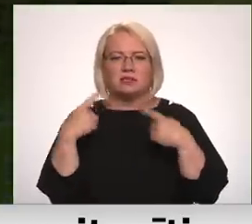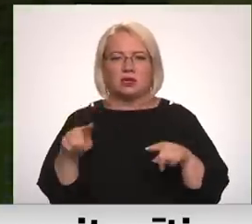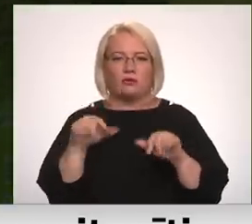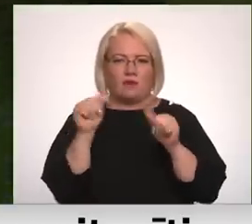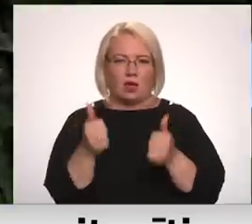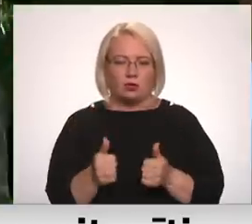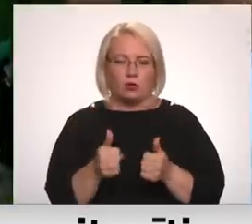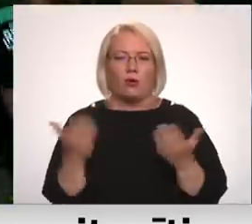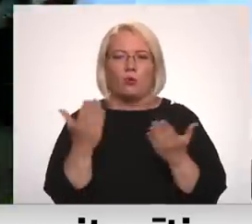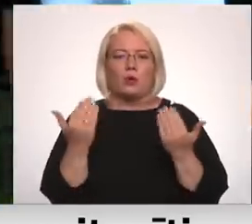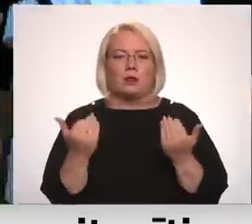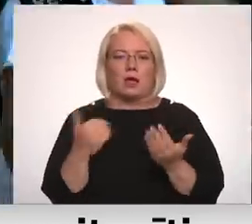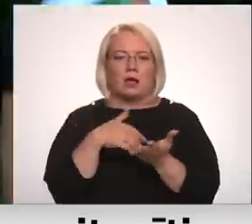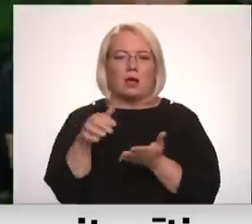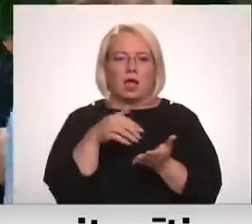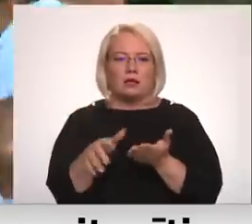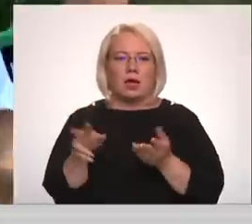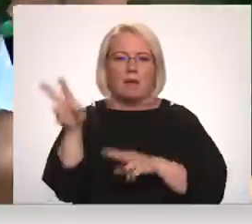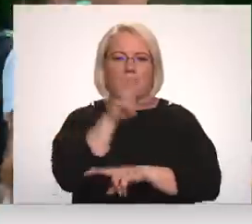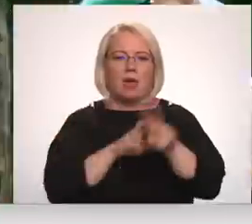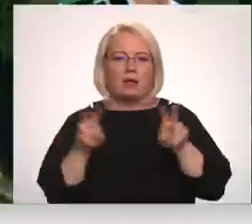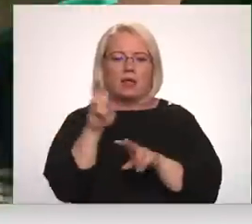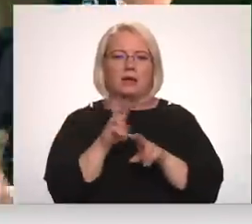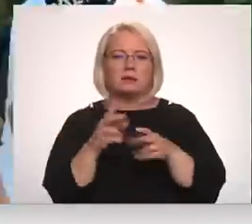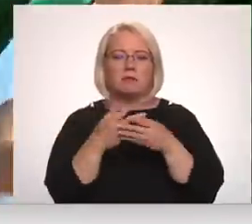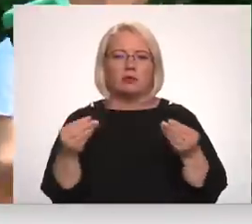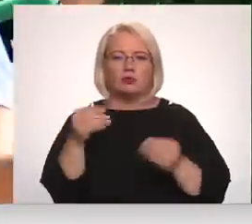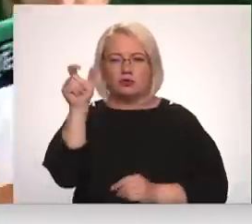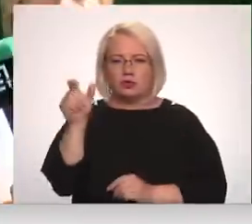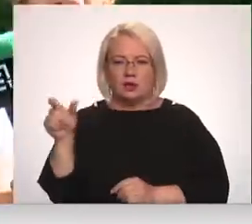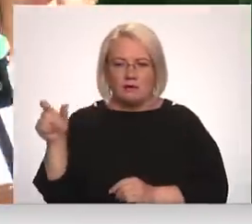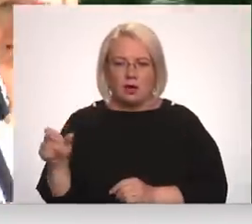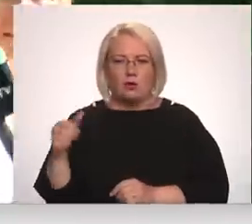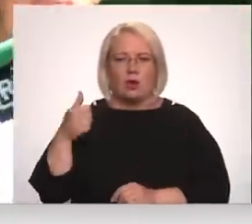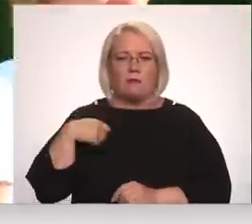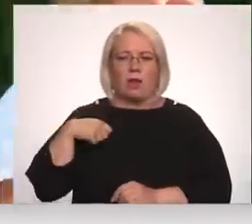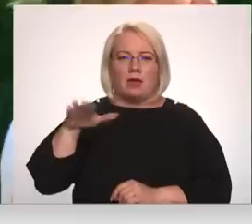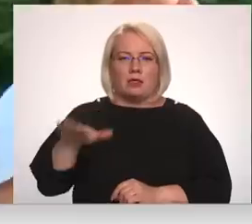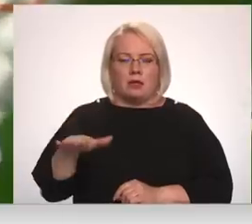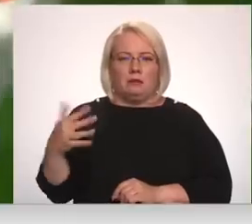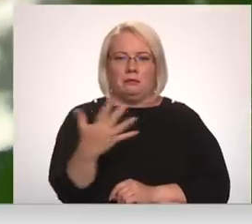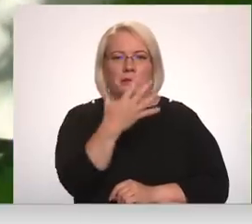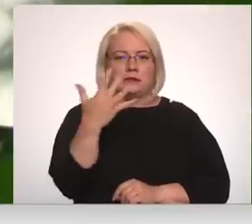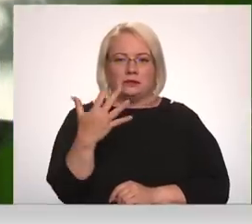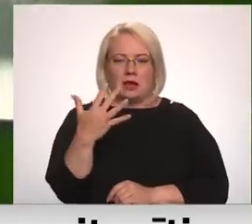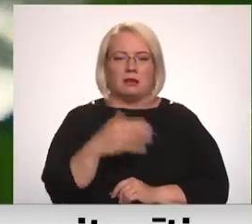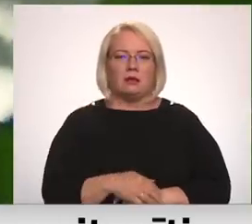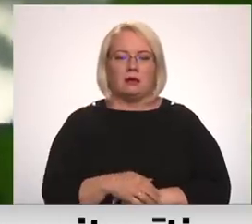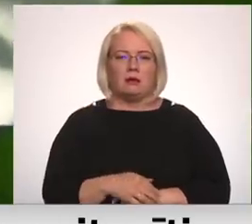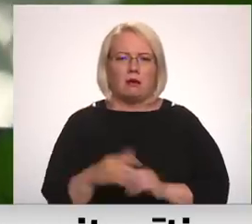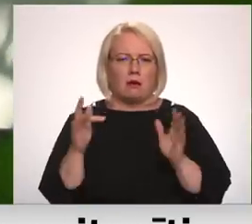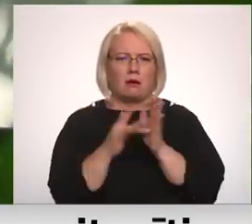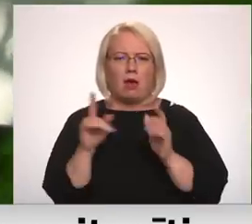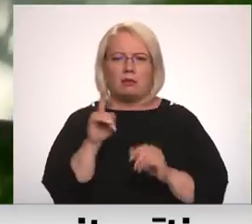tagad ejam? Dodamies meklēt pazudušu cilvēku, konkrētā gadījumā meiteni, 5 gadu veca. Kāda ir tā